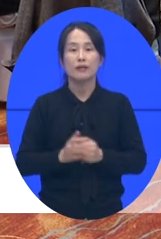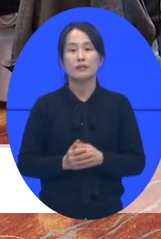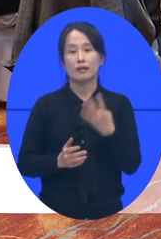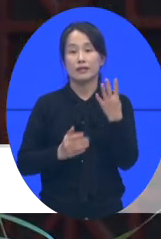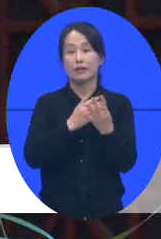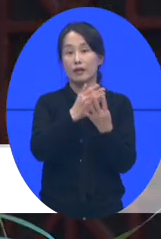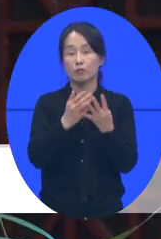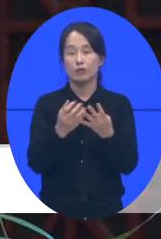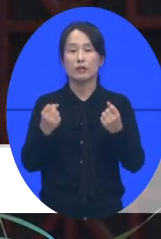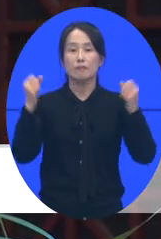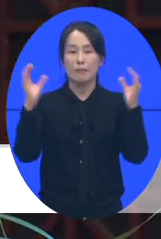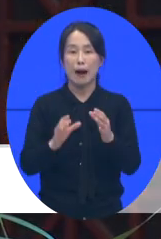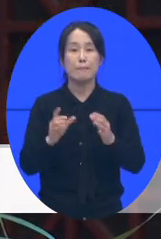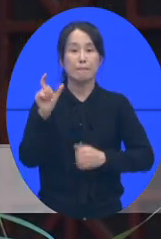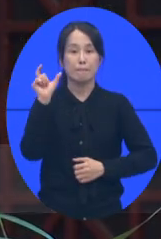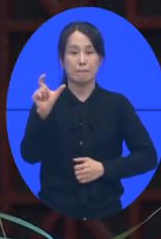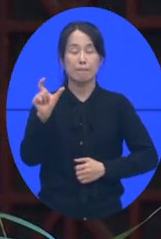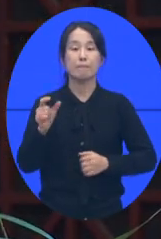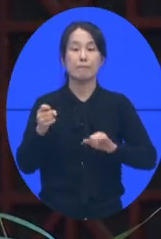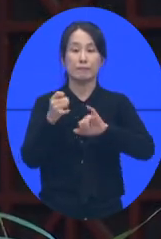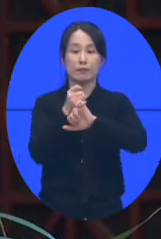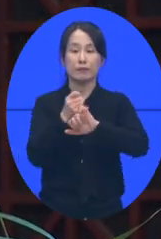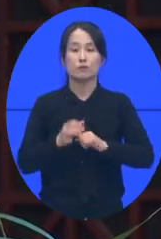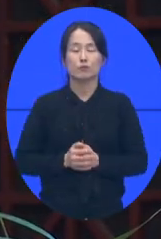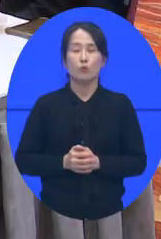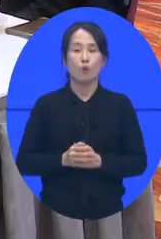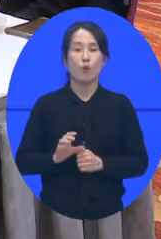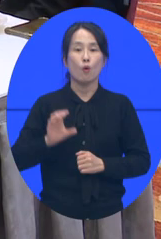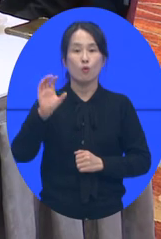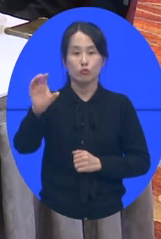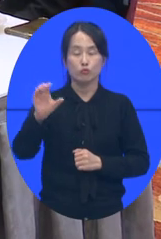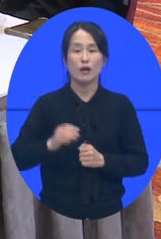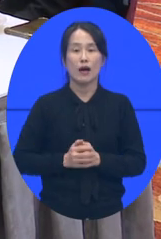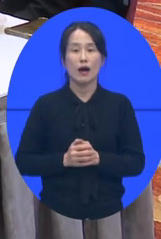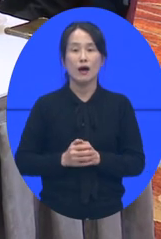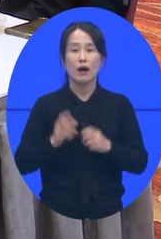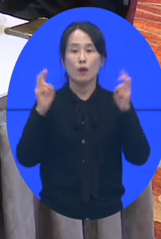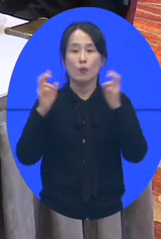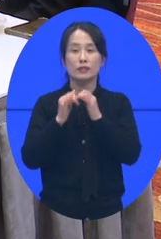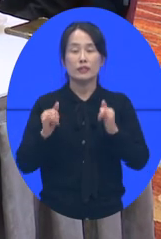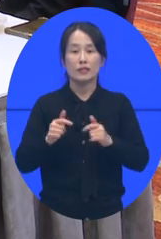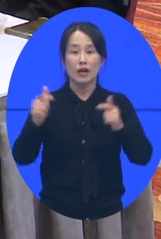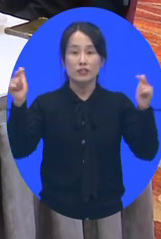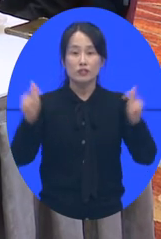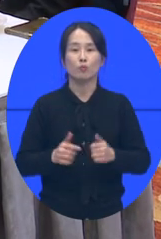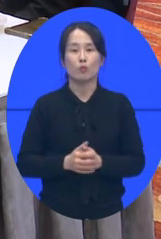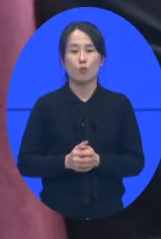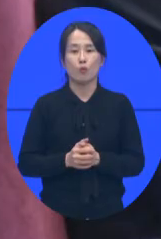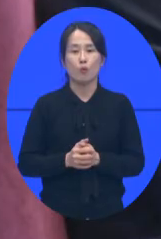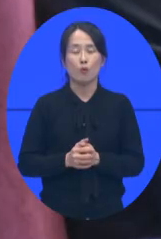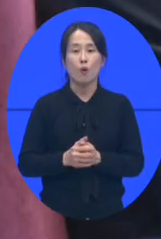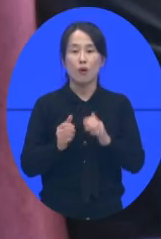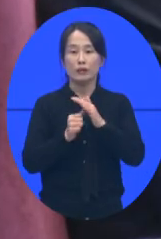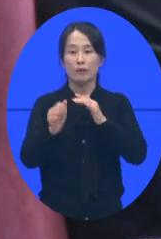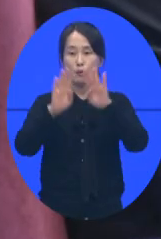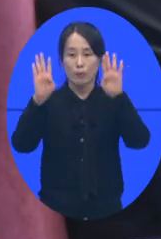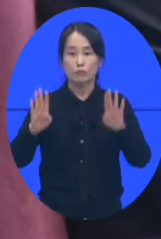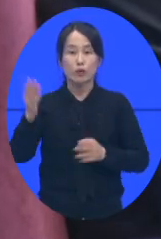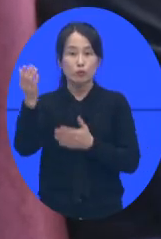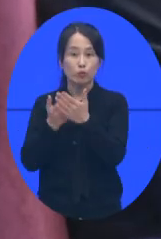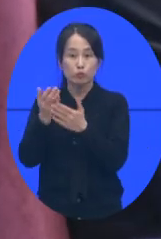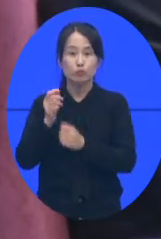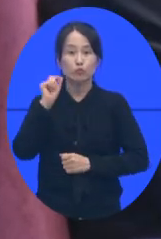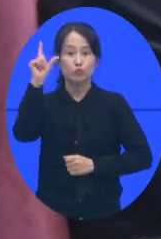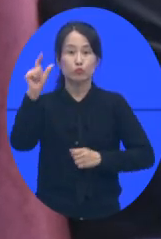세대까지 4개 분야에서 협력을 강화합니다. 교역, 투자, 기업인 교류를 확대하고 양지역의 대표 박물관 교류 추진